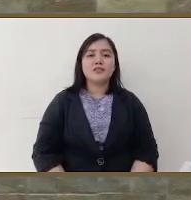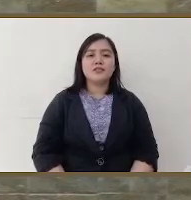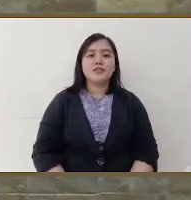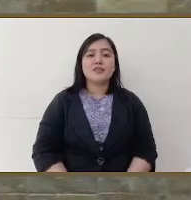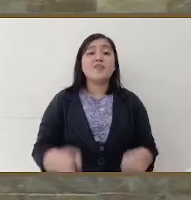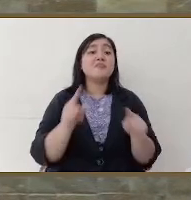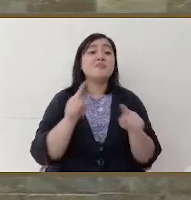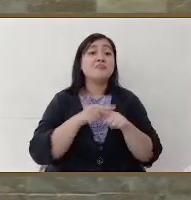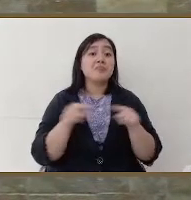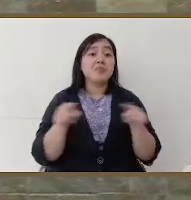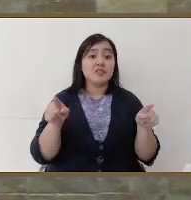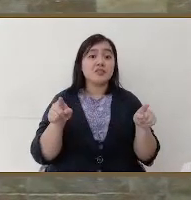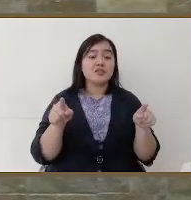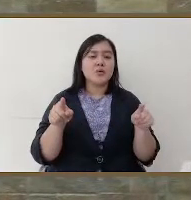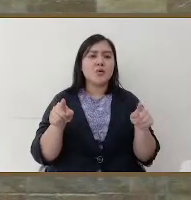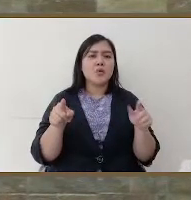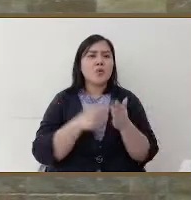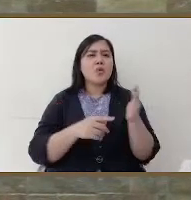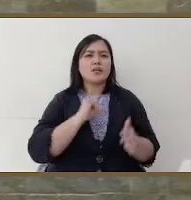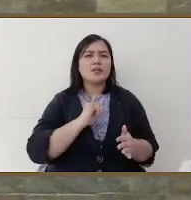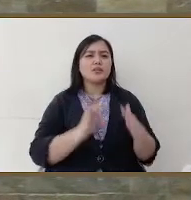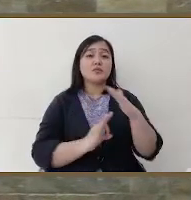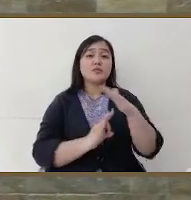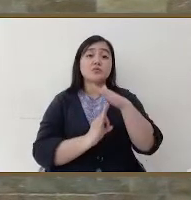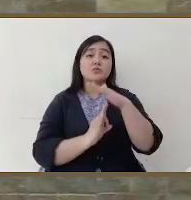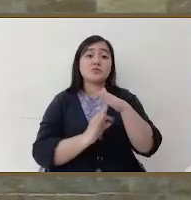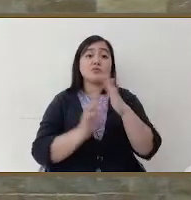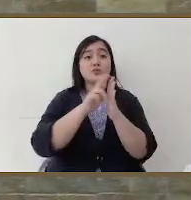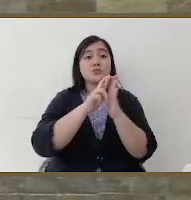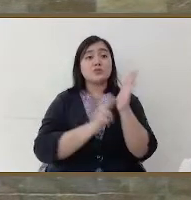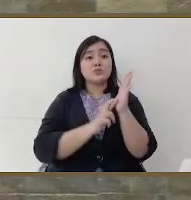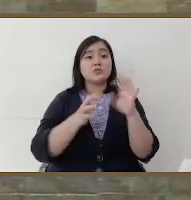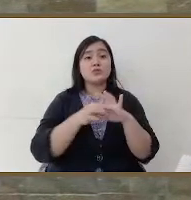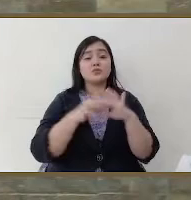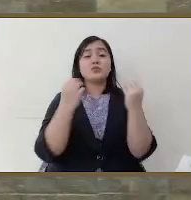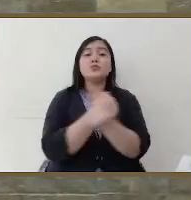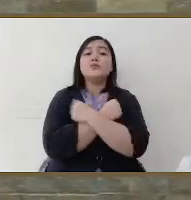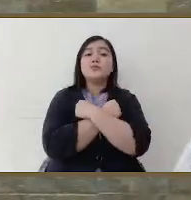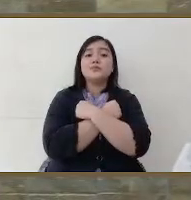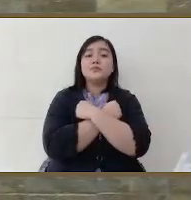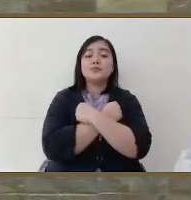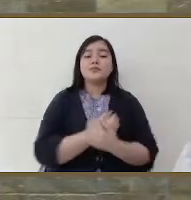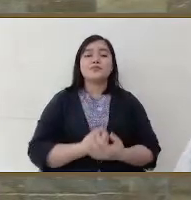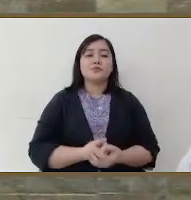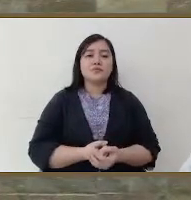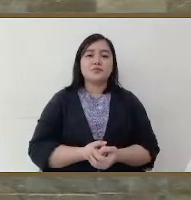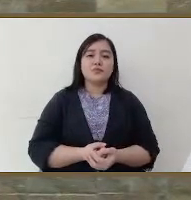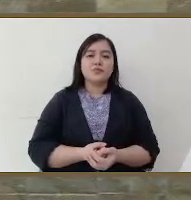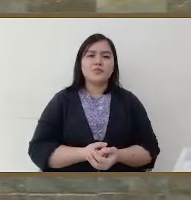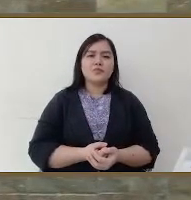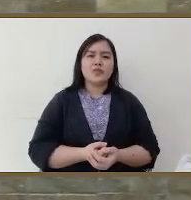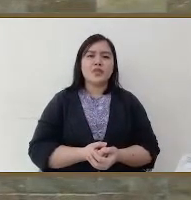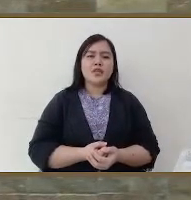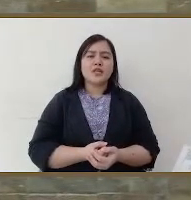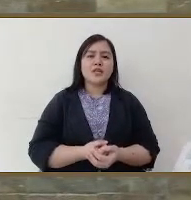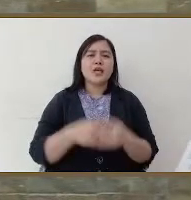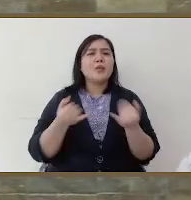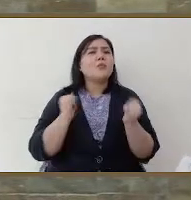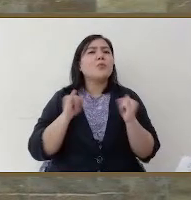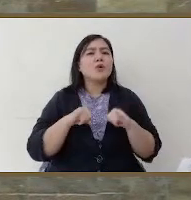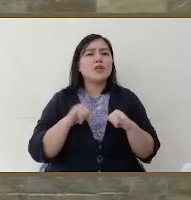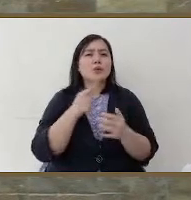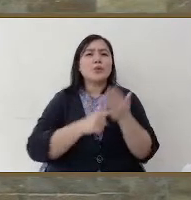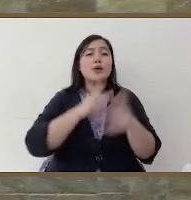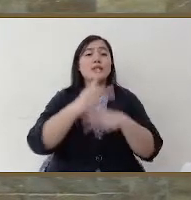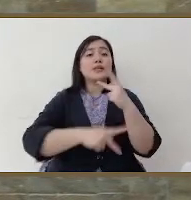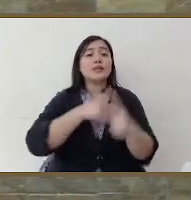But what is the standard of love? What is important here, kapatid, is yung pag-ibig. Anong klaseng pag-ibig? Ano yung standard?